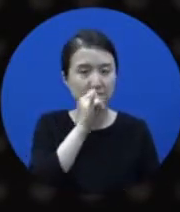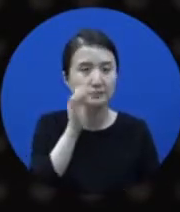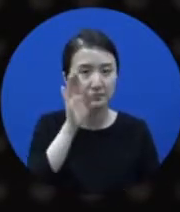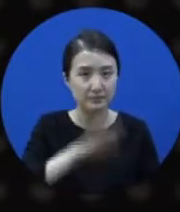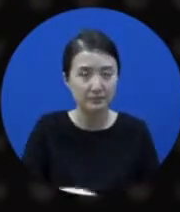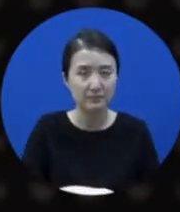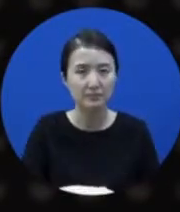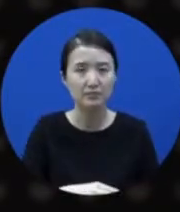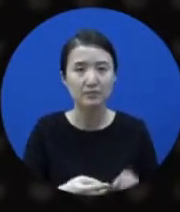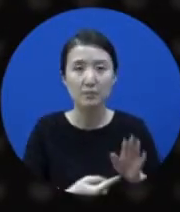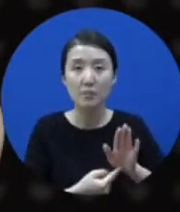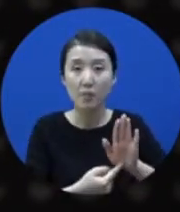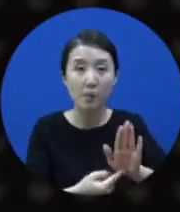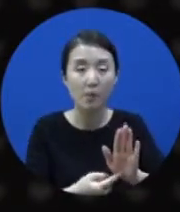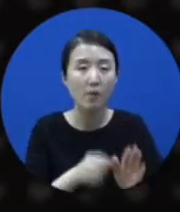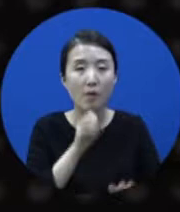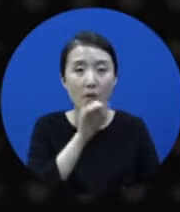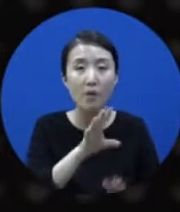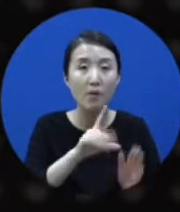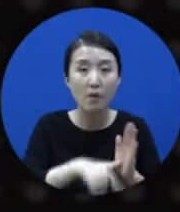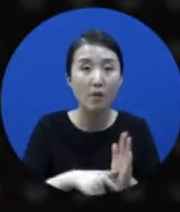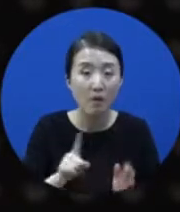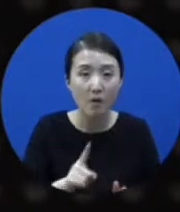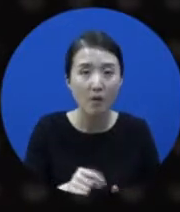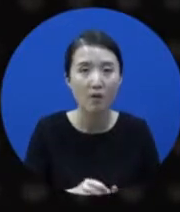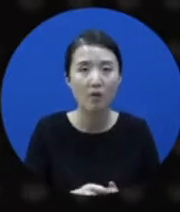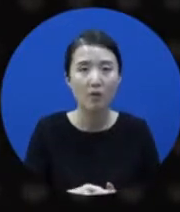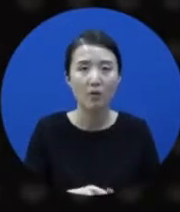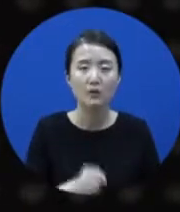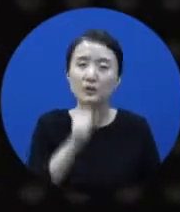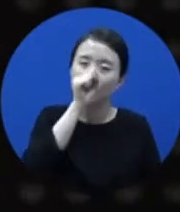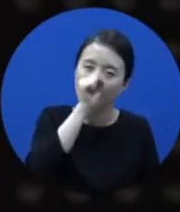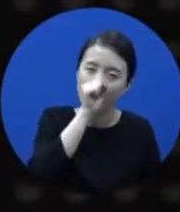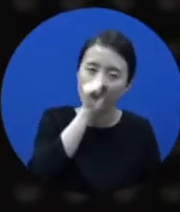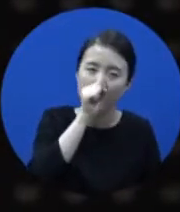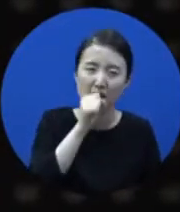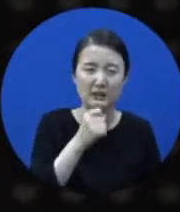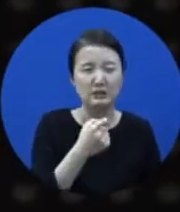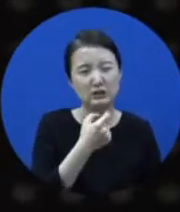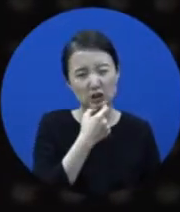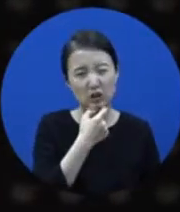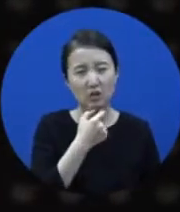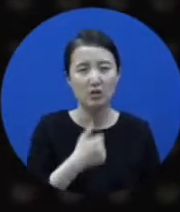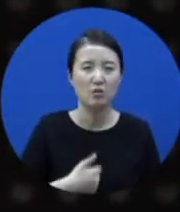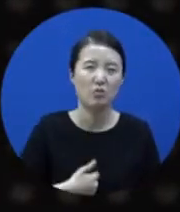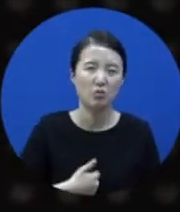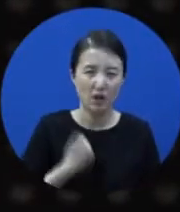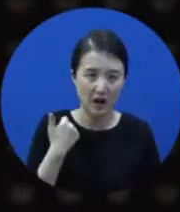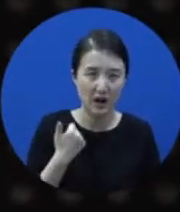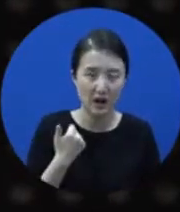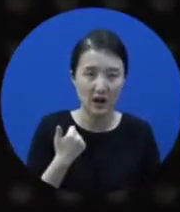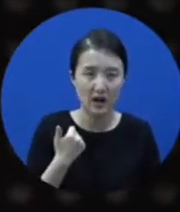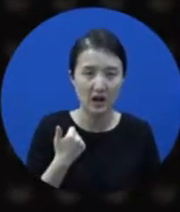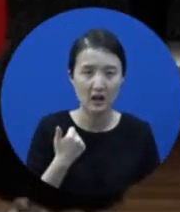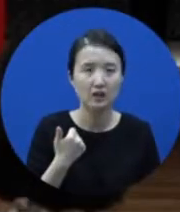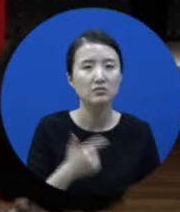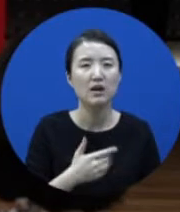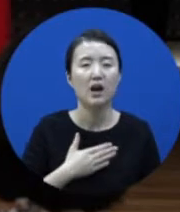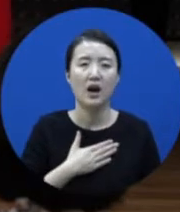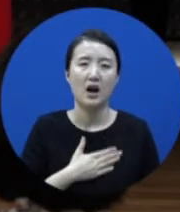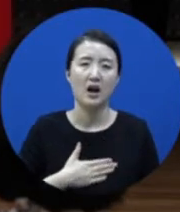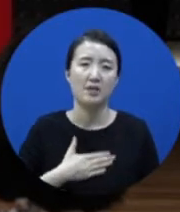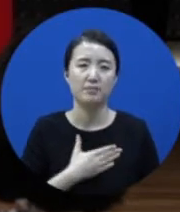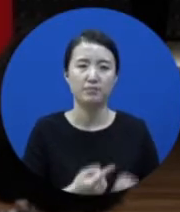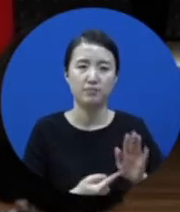동물들은 그때 느낀 감정, 좋아, 딸랑딸랑 꼬리 흔들죠. 싫어, 화나서 이렇게